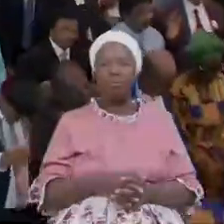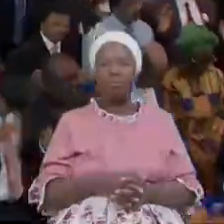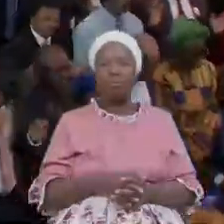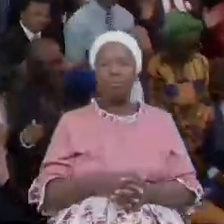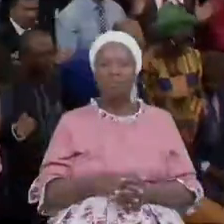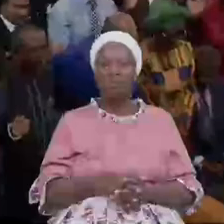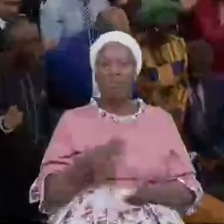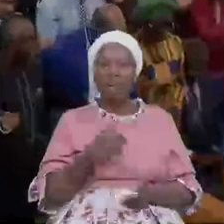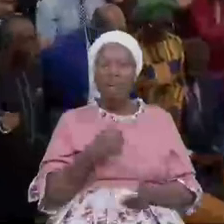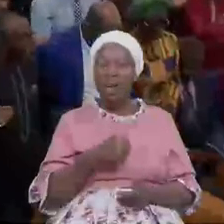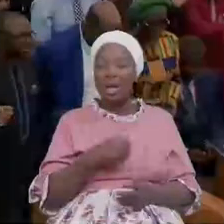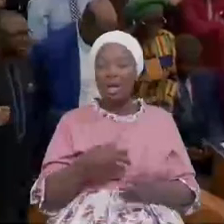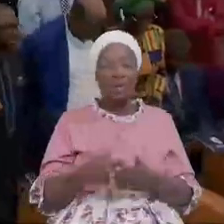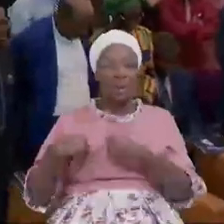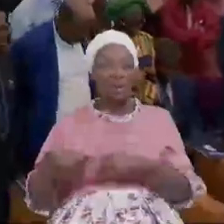un nouveau cœur.